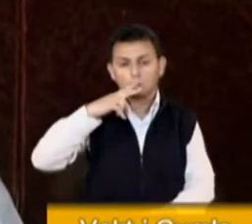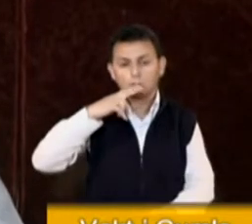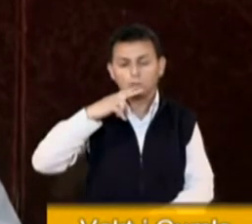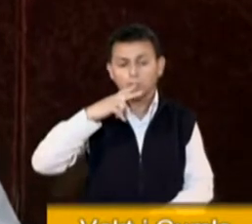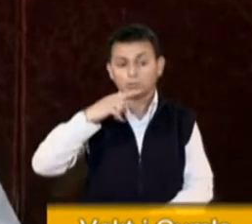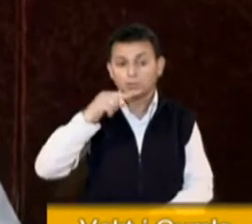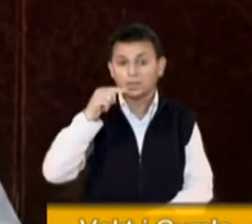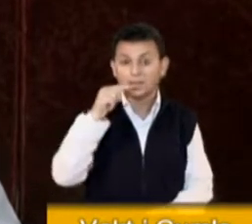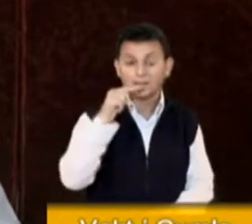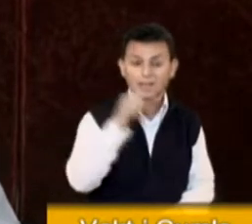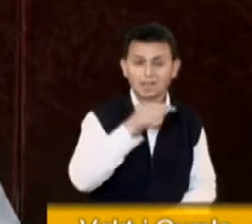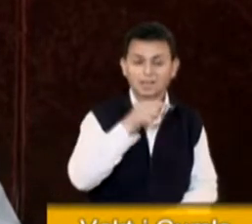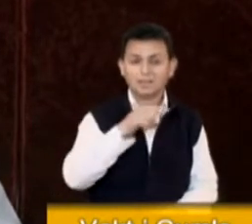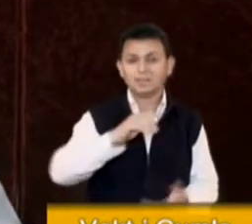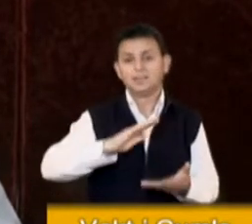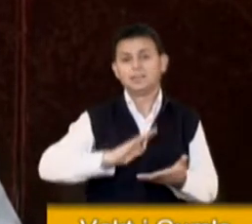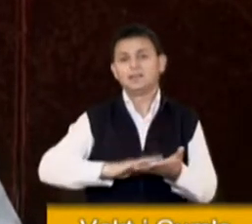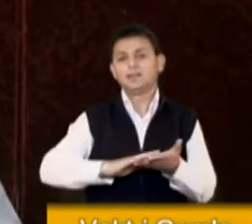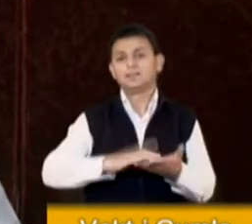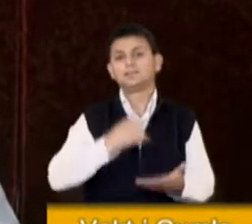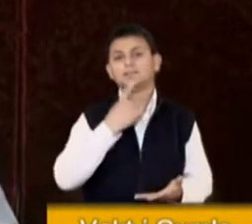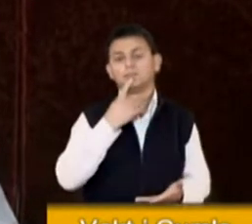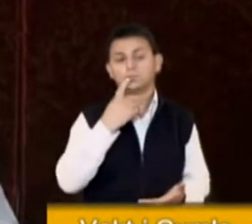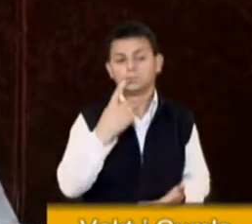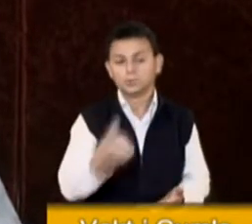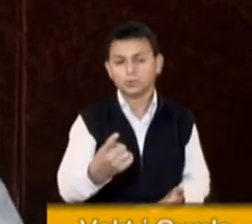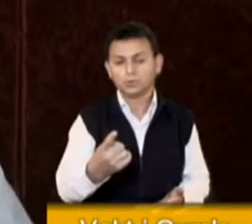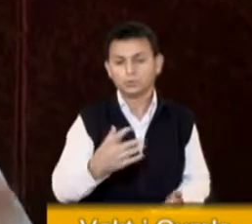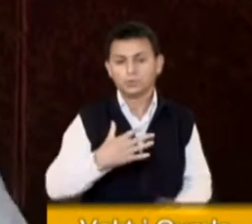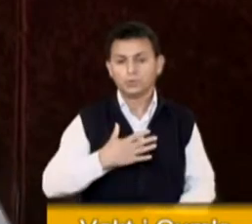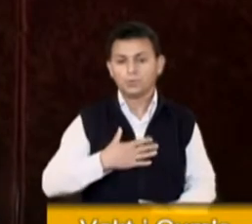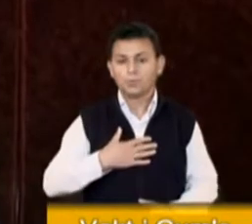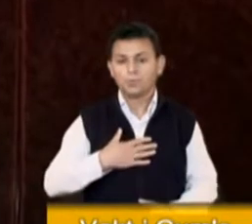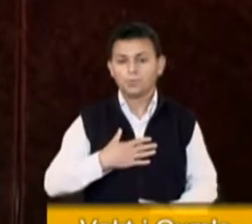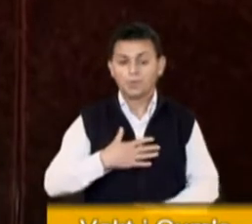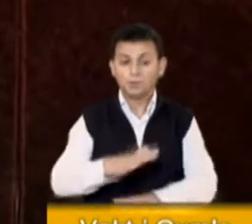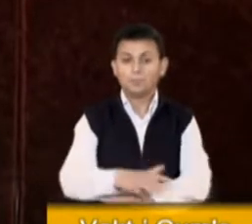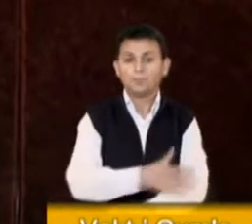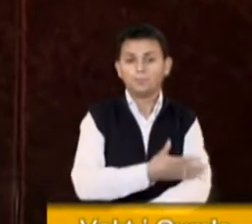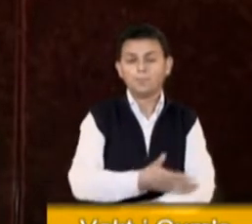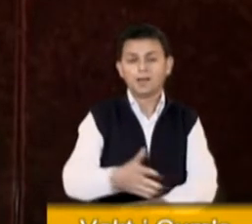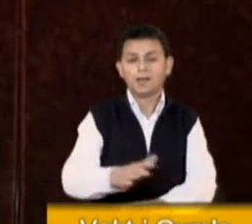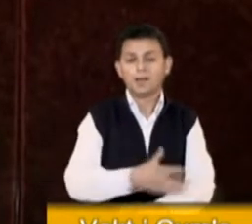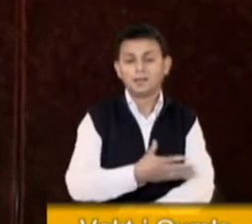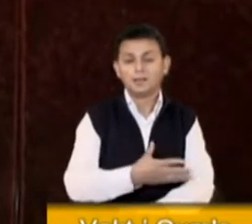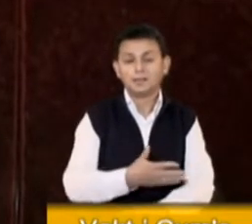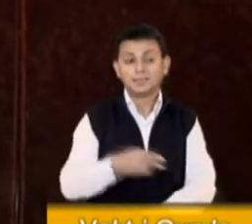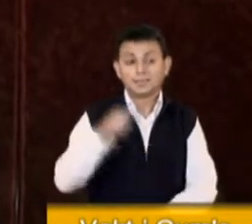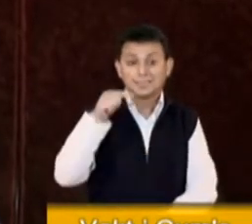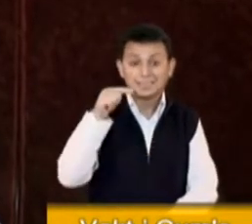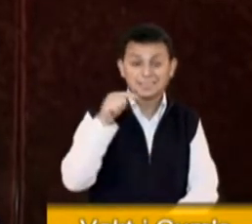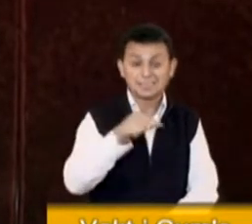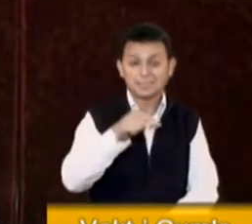arkadaşına: ene ekseru minke malen ve e'azzu nefera, ben mal bakımından senden